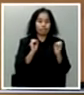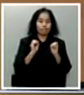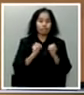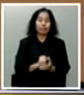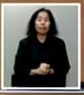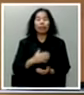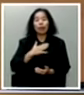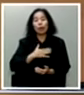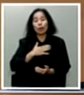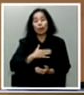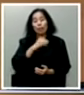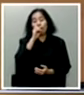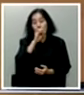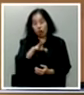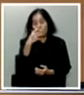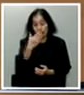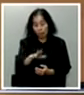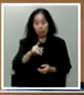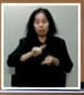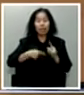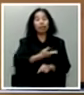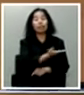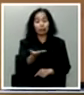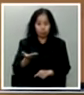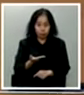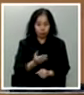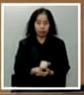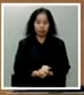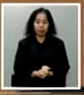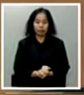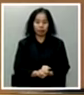ผมเรียนท่านวันนอและเพื่อนๆว่า